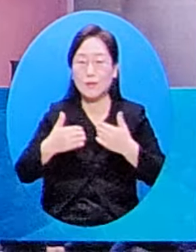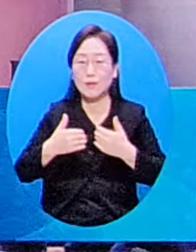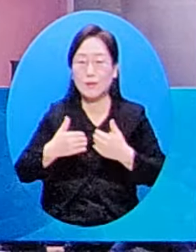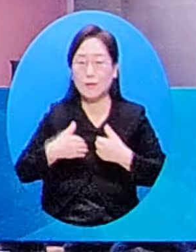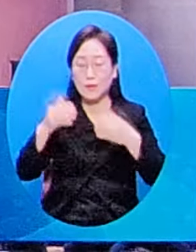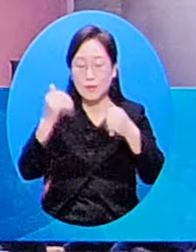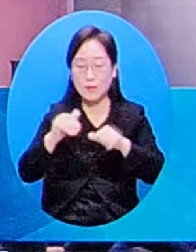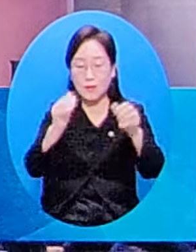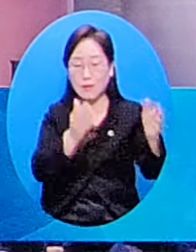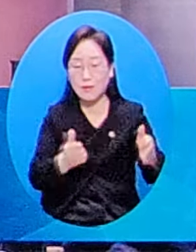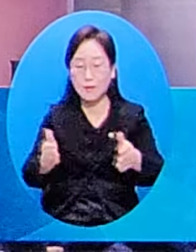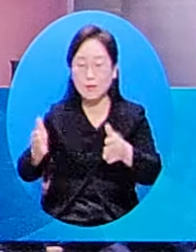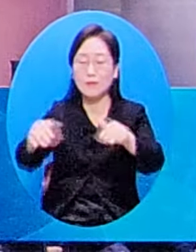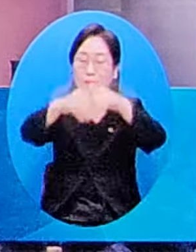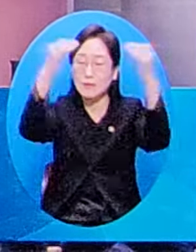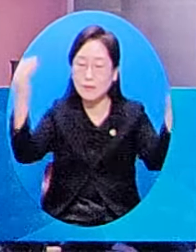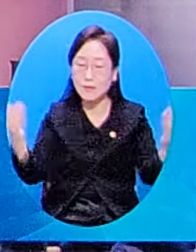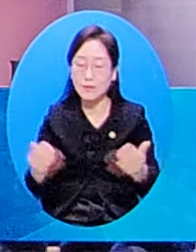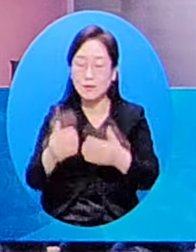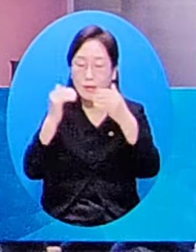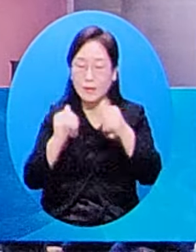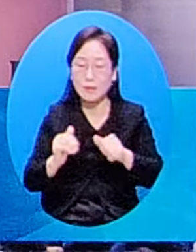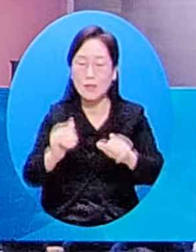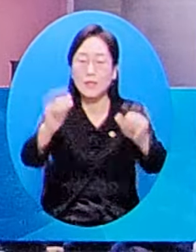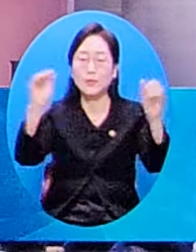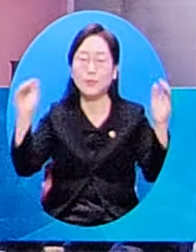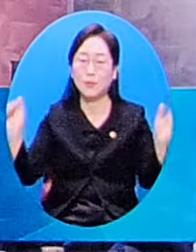나의 갈 길 다